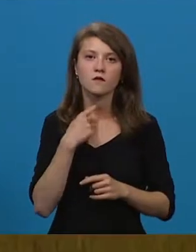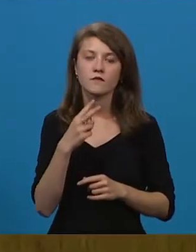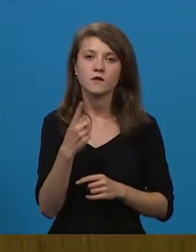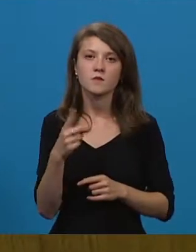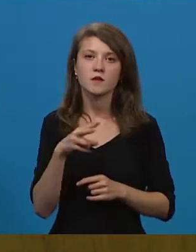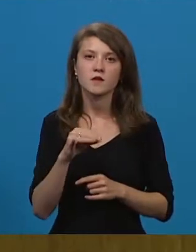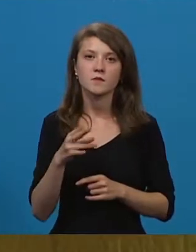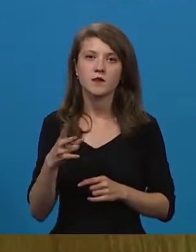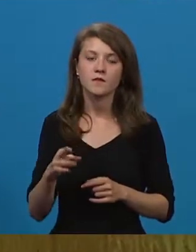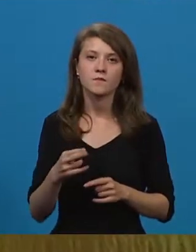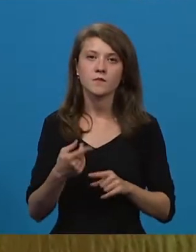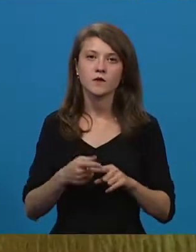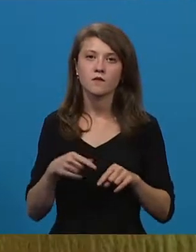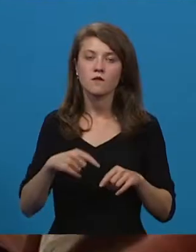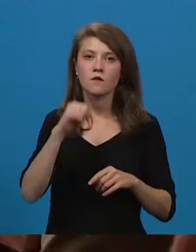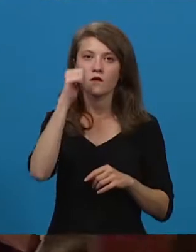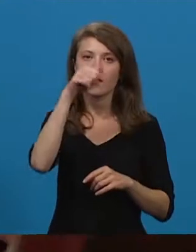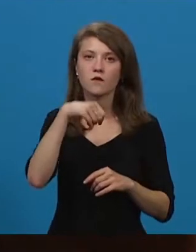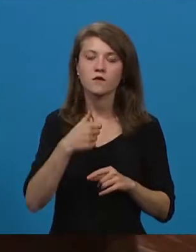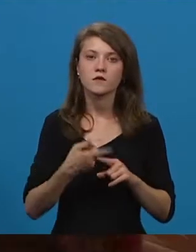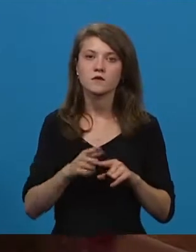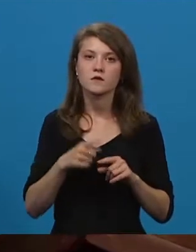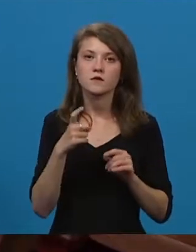липня цього року.